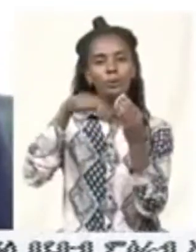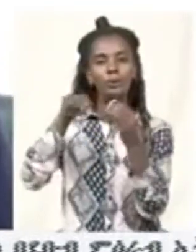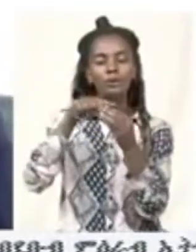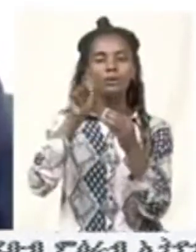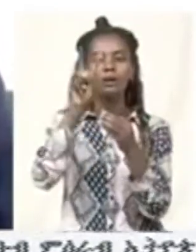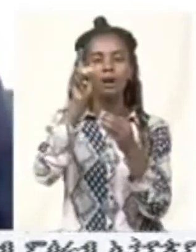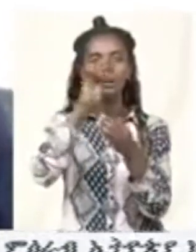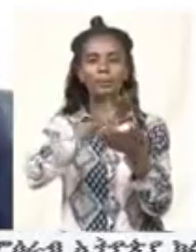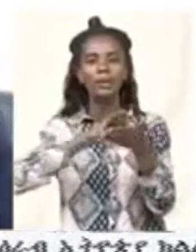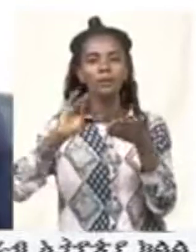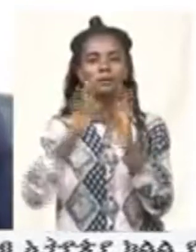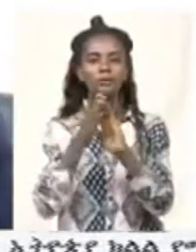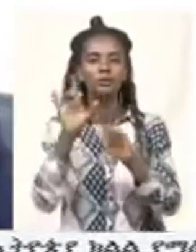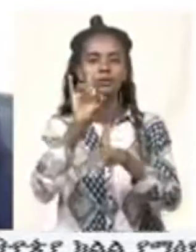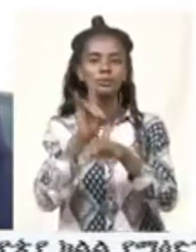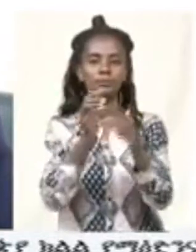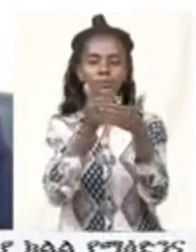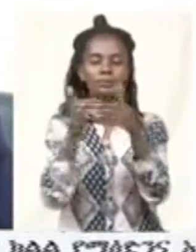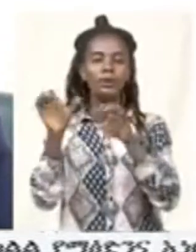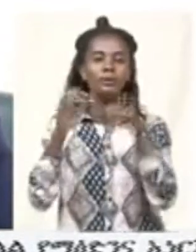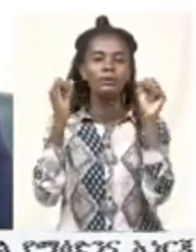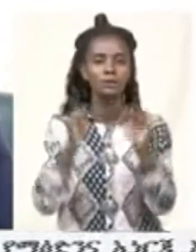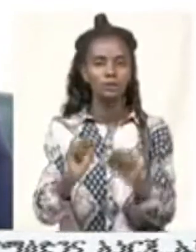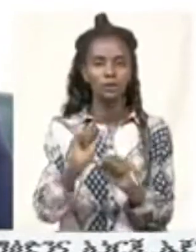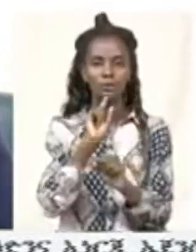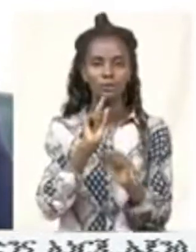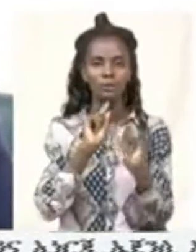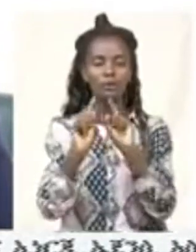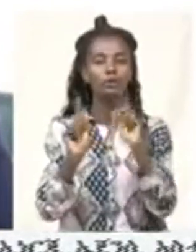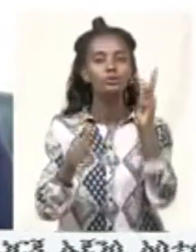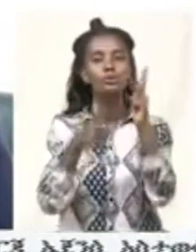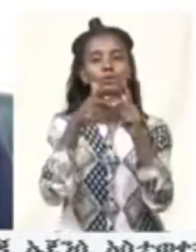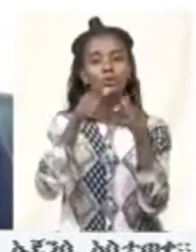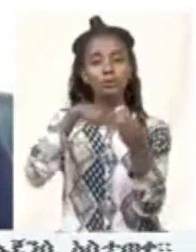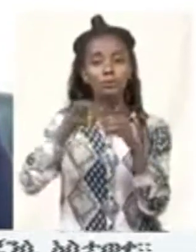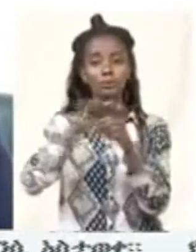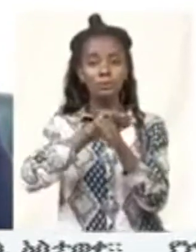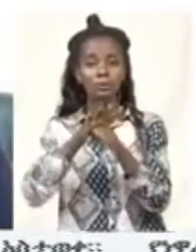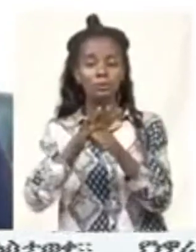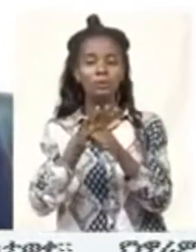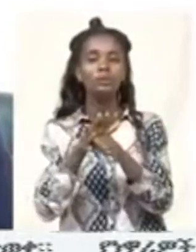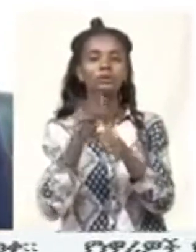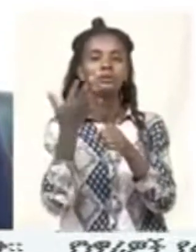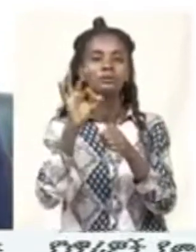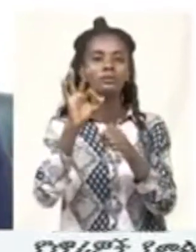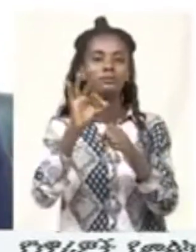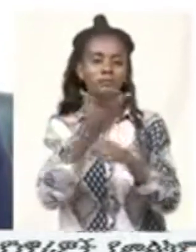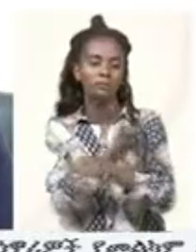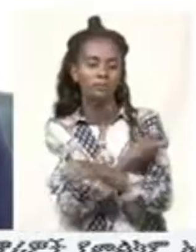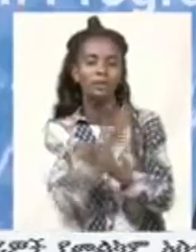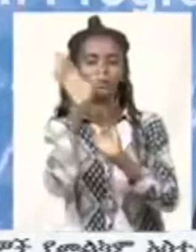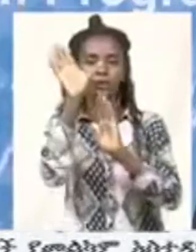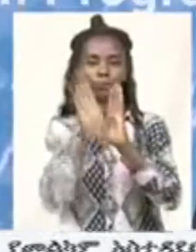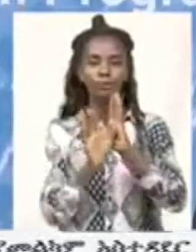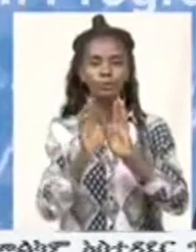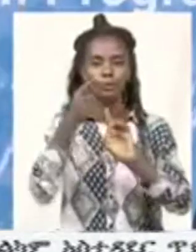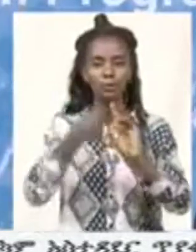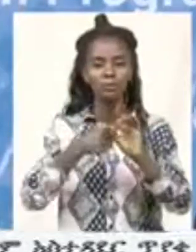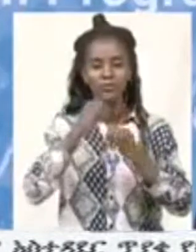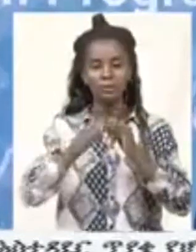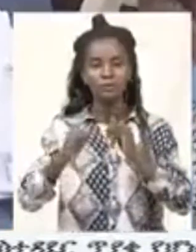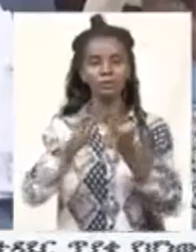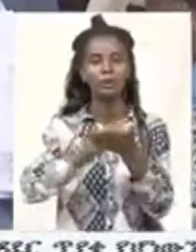ሚሊዮን የሚጠጉ ዜጎችን ተደራሽ ማድረግ መቻሉን ነው የተናገሩት። ሶስተኛው ዙር የኮቪድ-19 ክትባት ዘመቻ ደግሞ በግንቦት ወር መጨረሻ ሳምንት